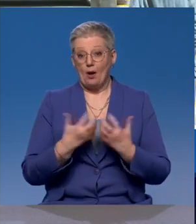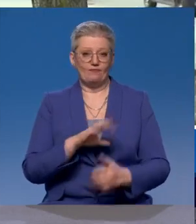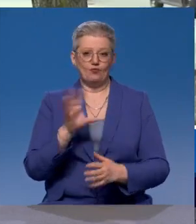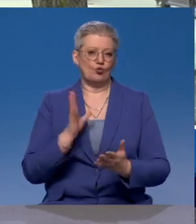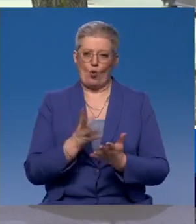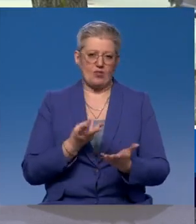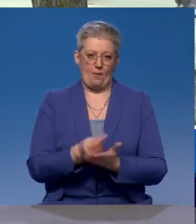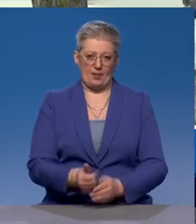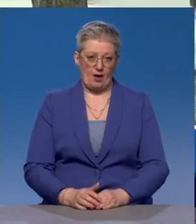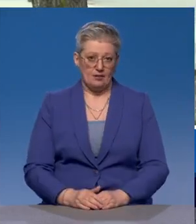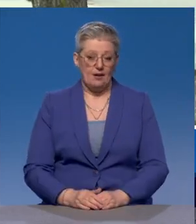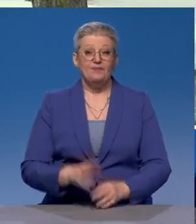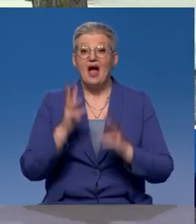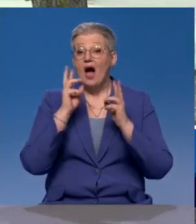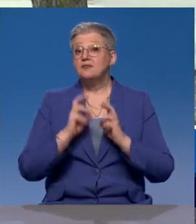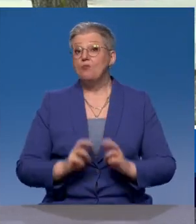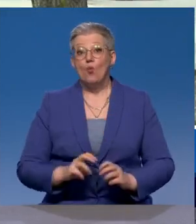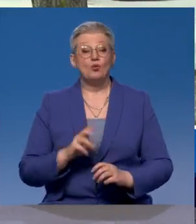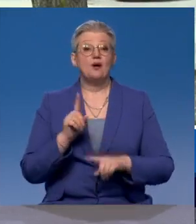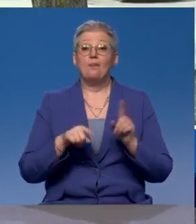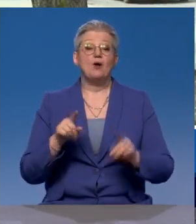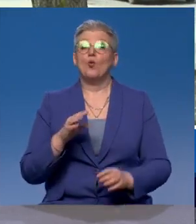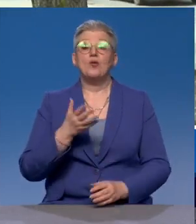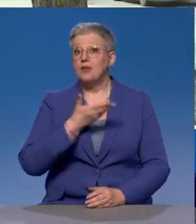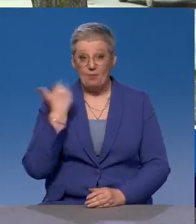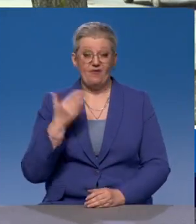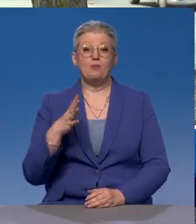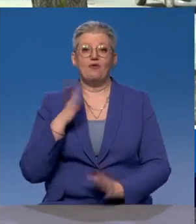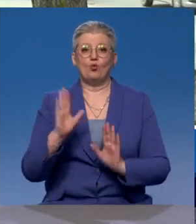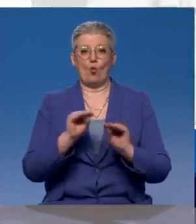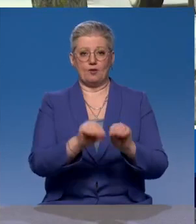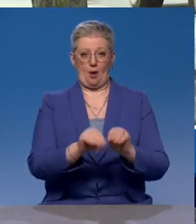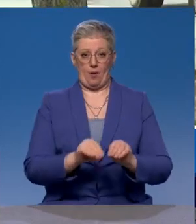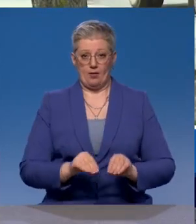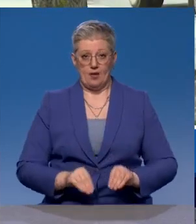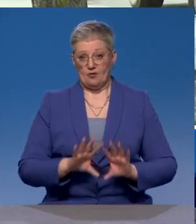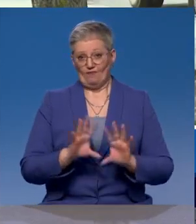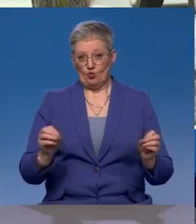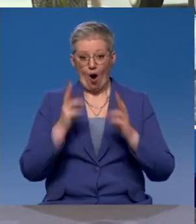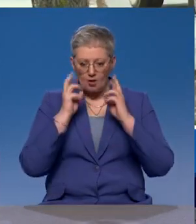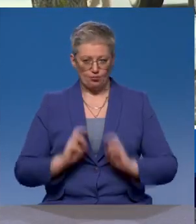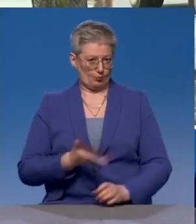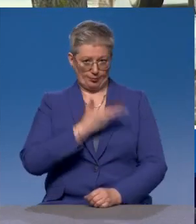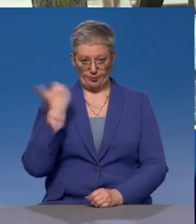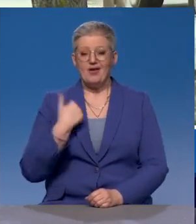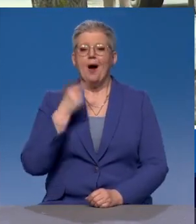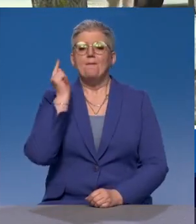основе. Осмотра порой и не бывает. Бывает заполнение, и все. Я понимаю, что у них